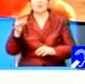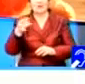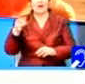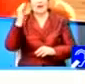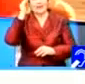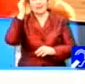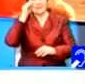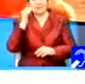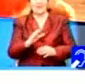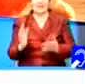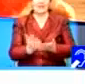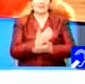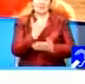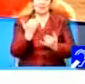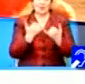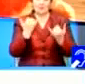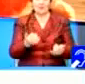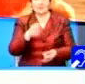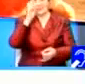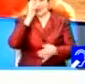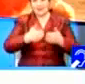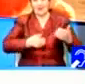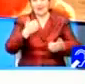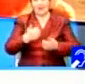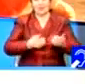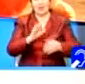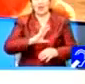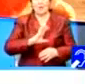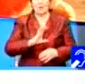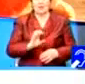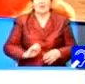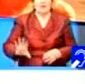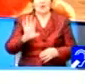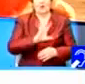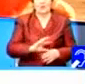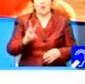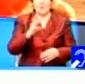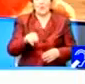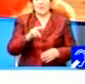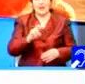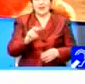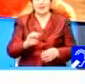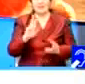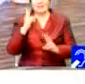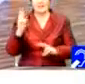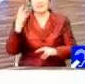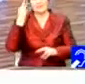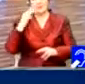transnistreană. Câștigătorii își vor reprezenta țara la concursurile și campionatele europene și mondiale de dans